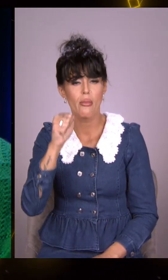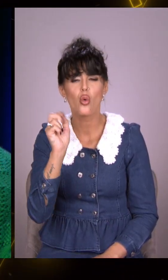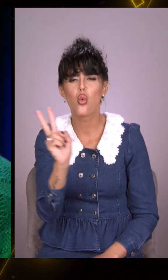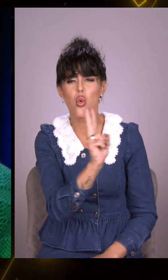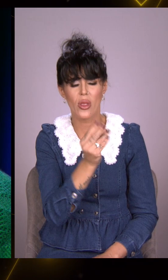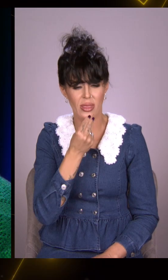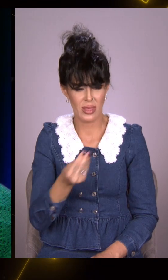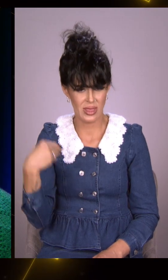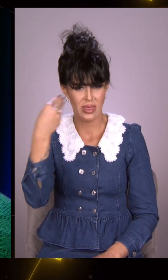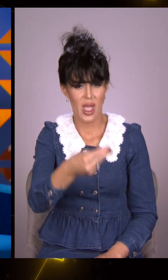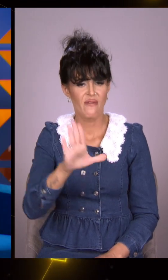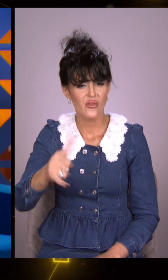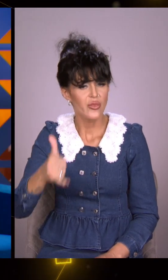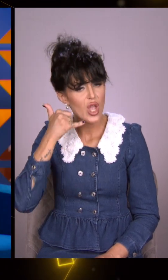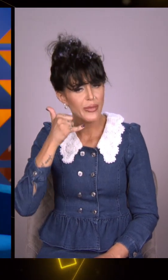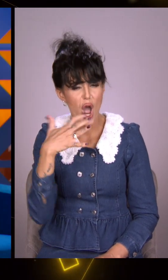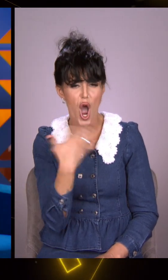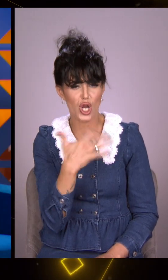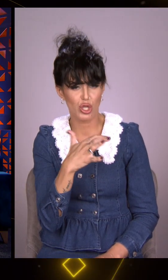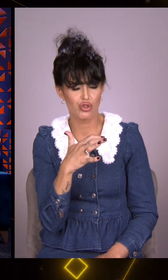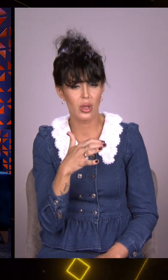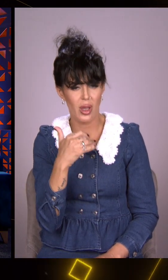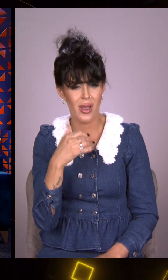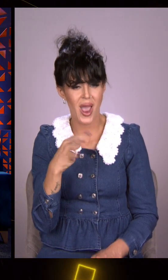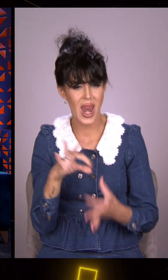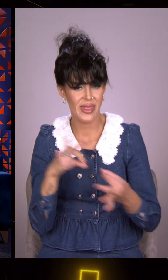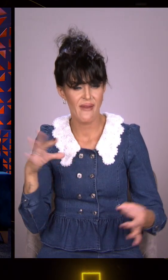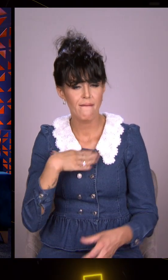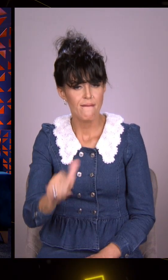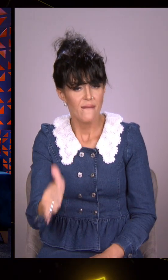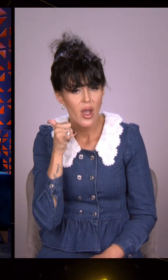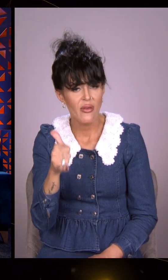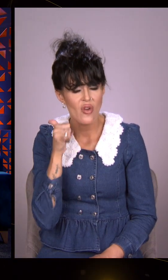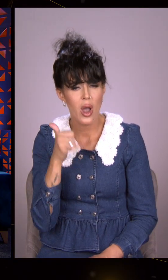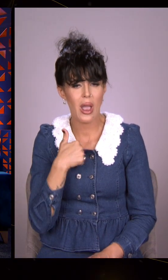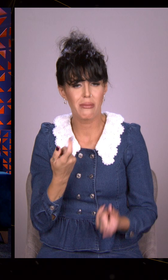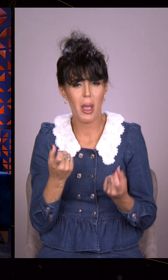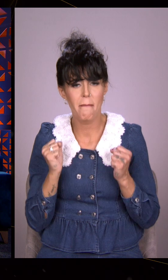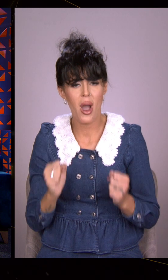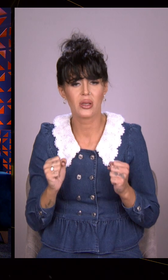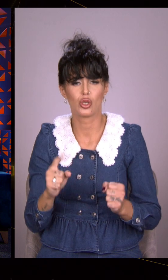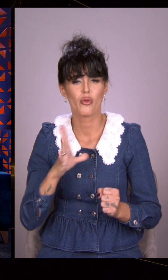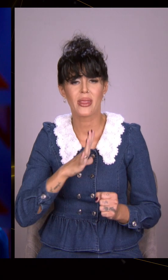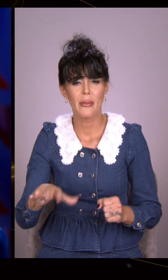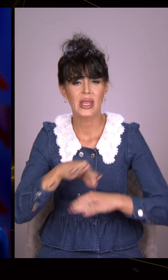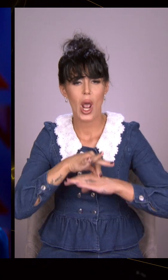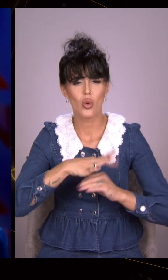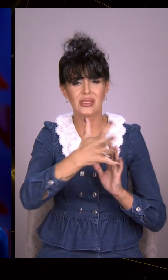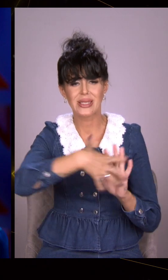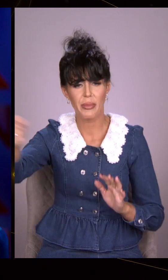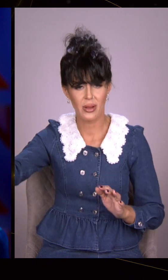номер телефона гарячої лінії. І я телефонувала, я боялася, щоб їх не забрали